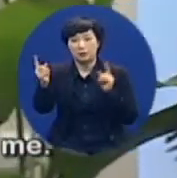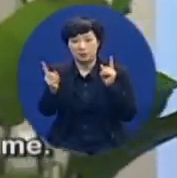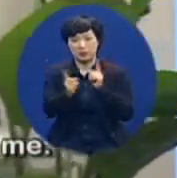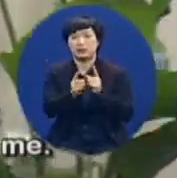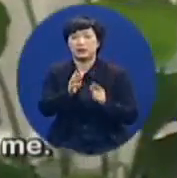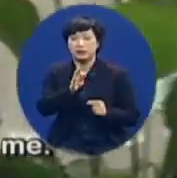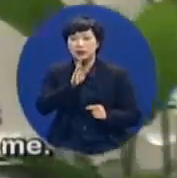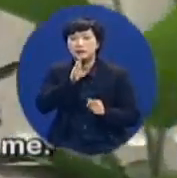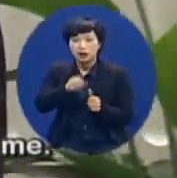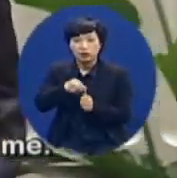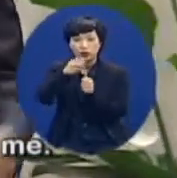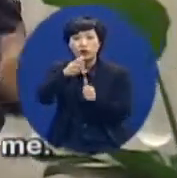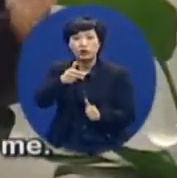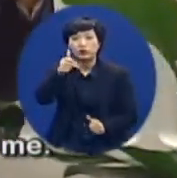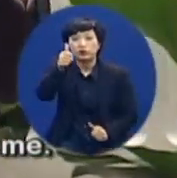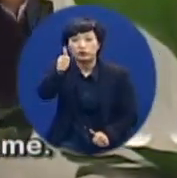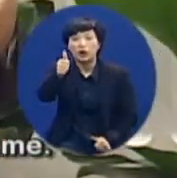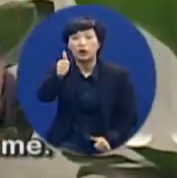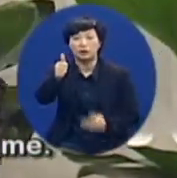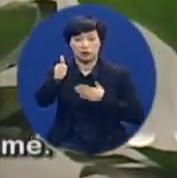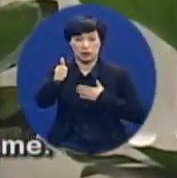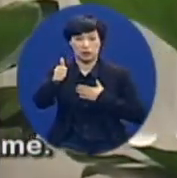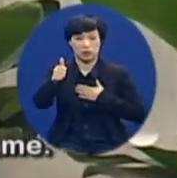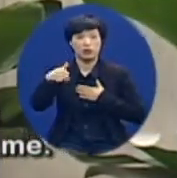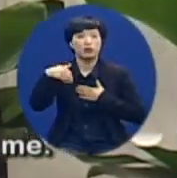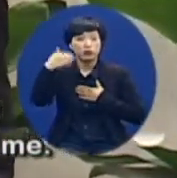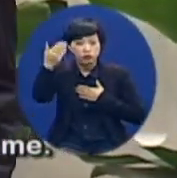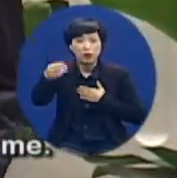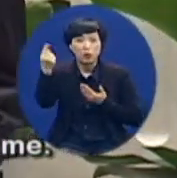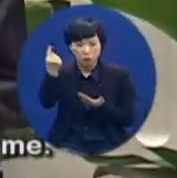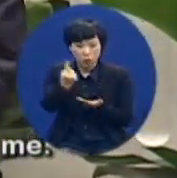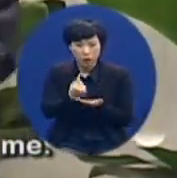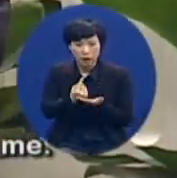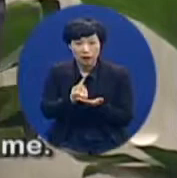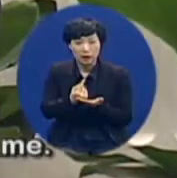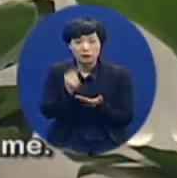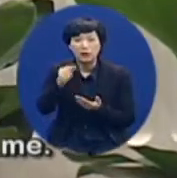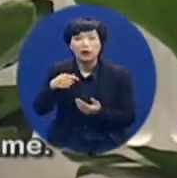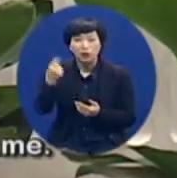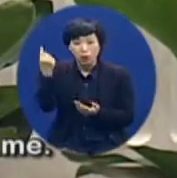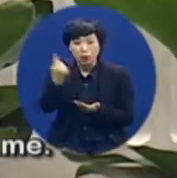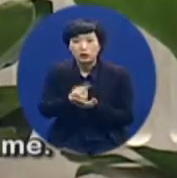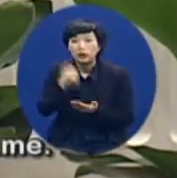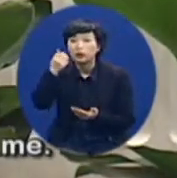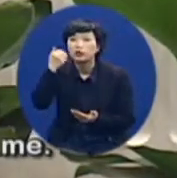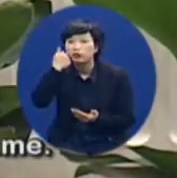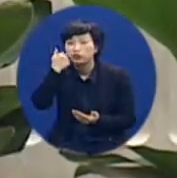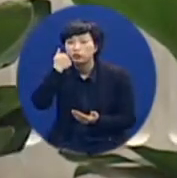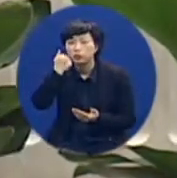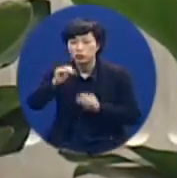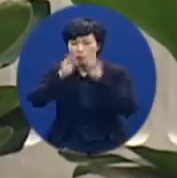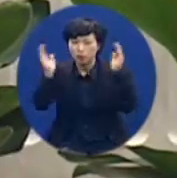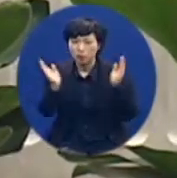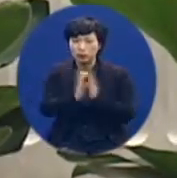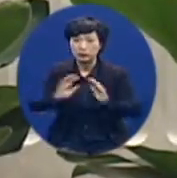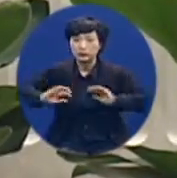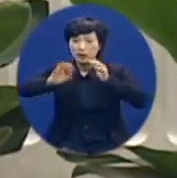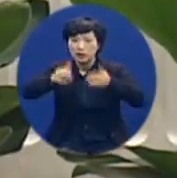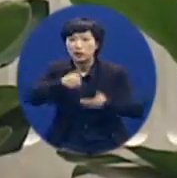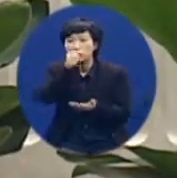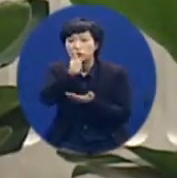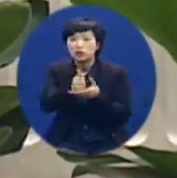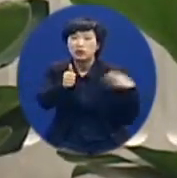진짜 메시아가 내 뒤에 오시는데 그분이 누구냐 온 세상